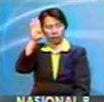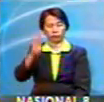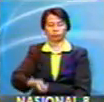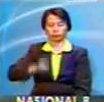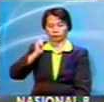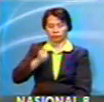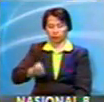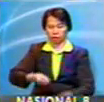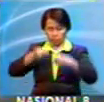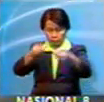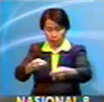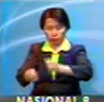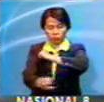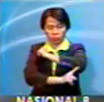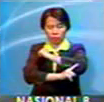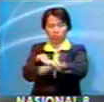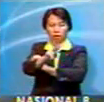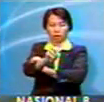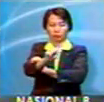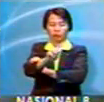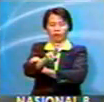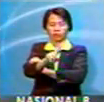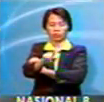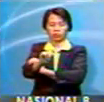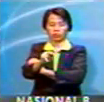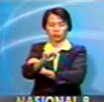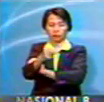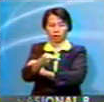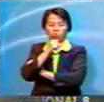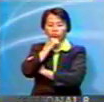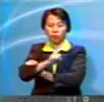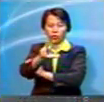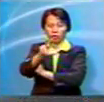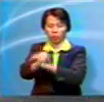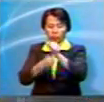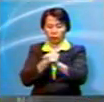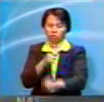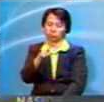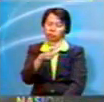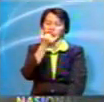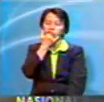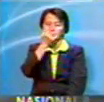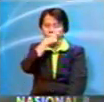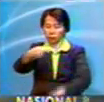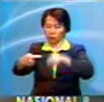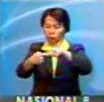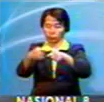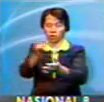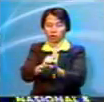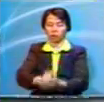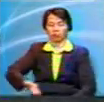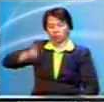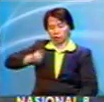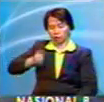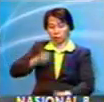Yunus menjatuhkan hukuman itu terhadap Nur Azarina Ismail 30 tahun selepas dia didapati bersalah terhadap tuduhan tersebut.